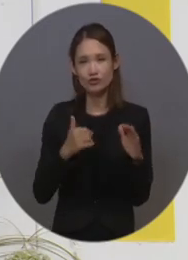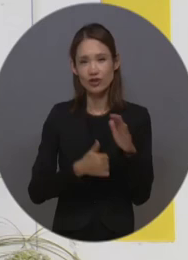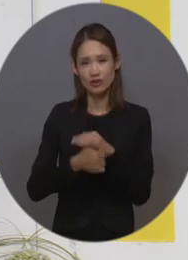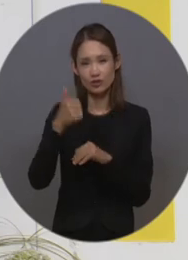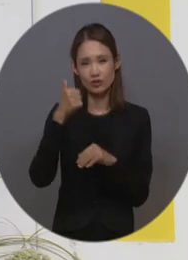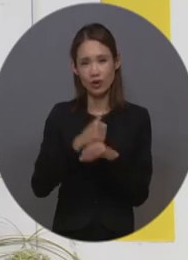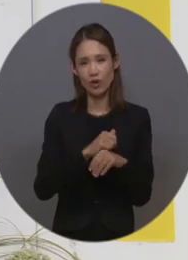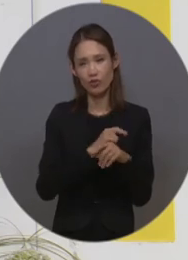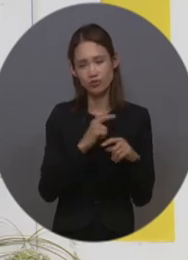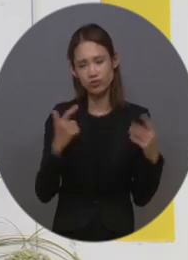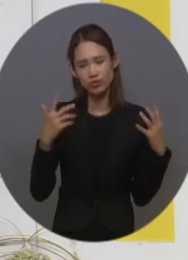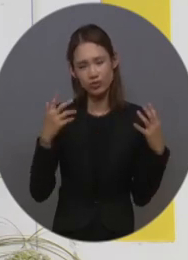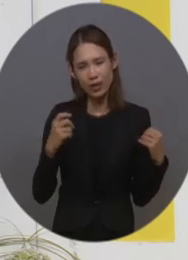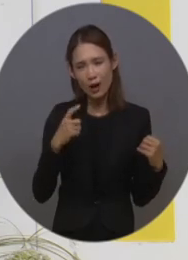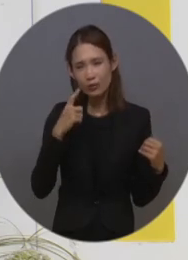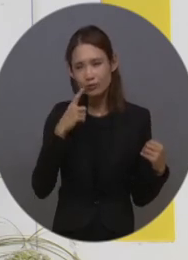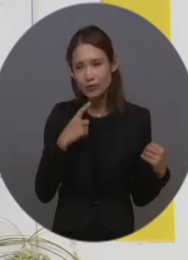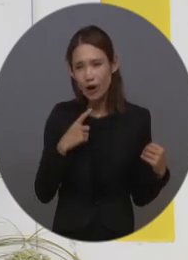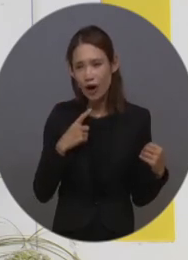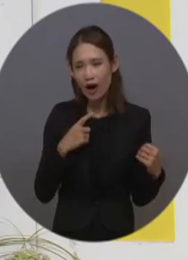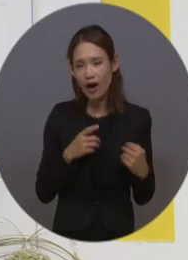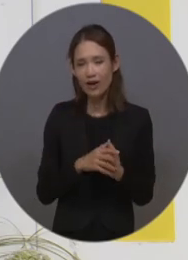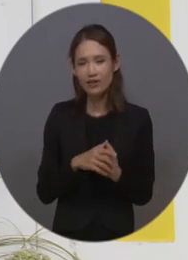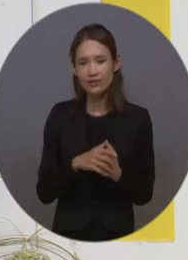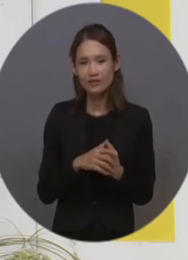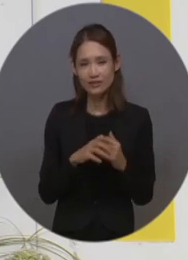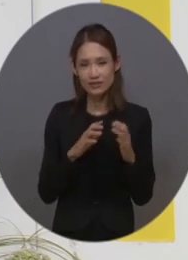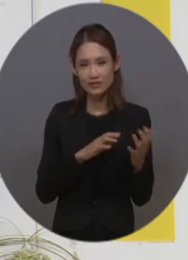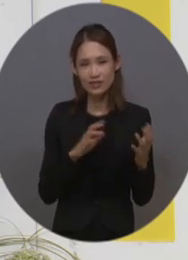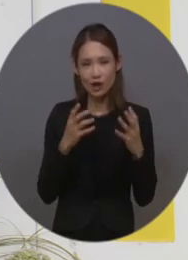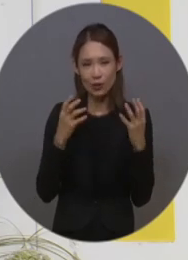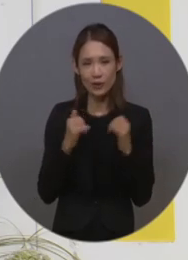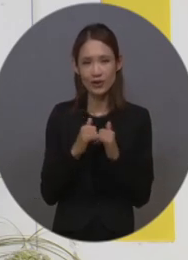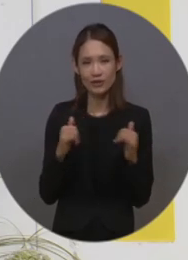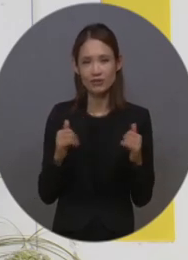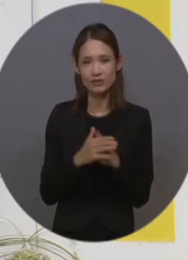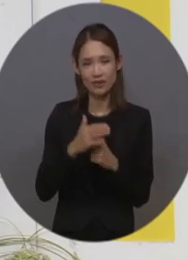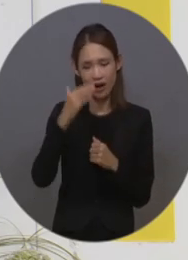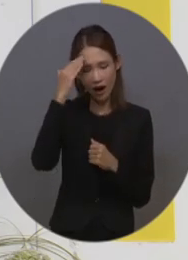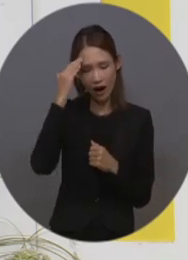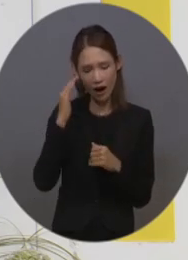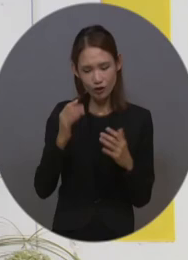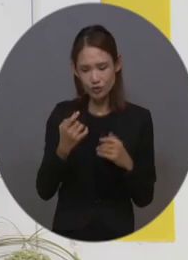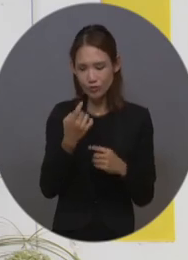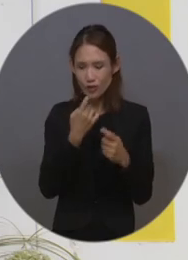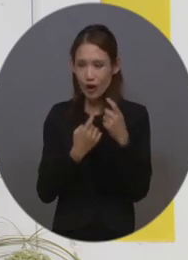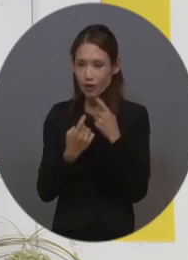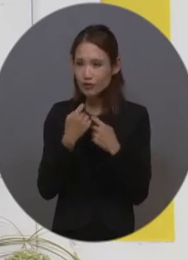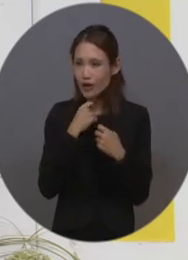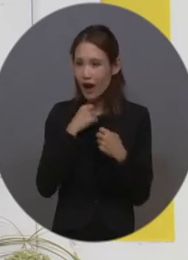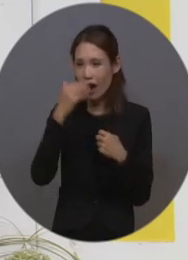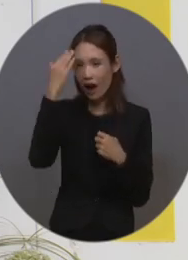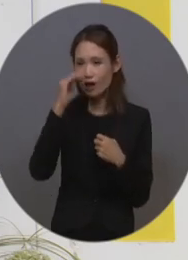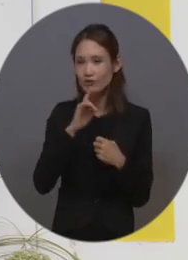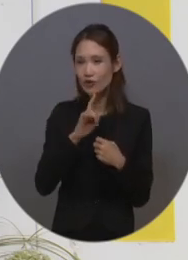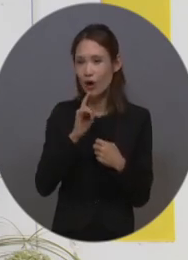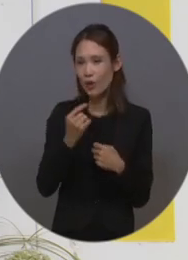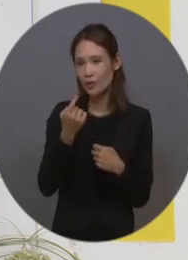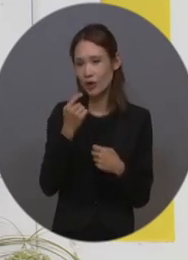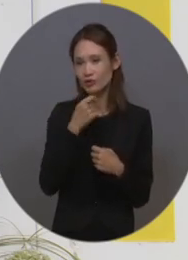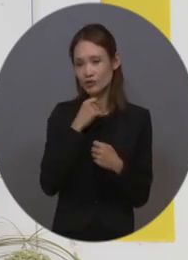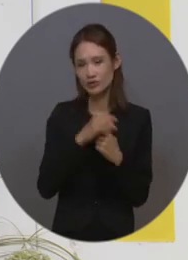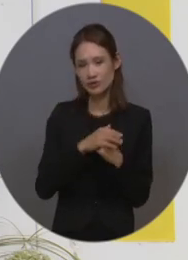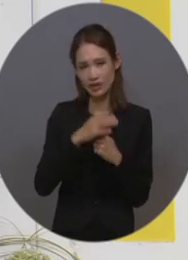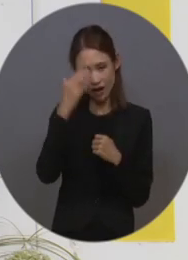많은 나라들이 부러워하고 있고 네. 세계의 많은 젊은이들이 한국을 배우고 싶어하고 한국어를 배우고 싶어하고 네. 한국에